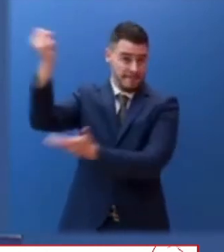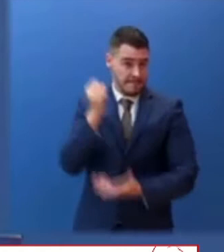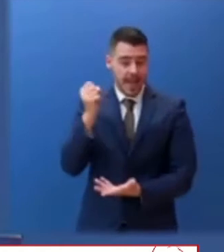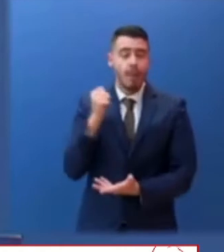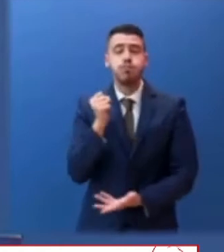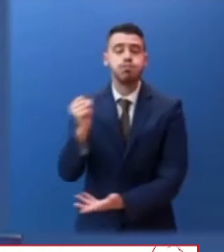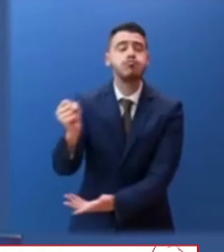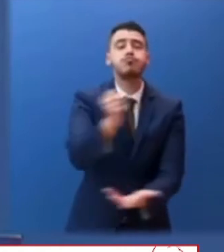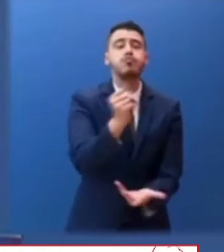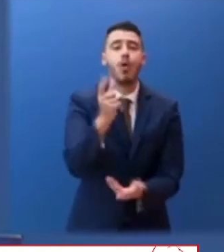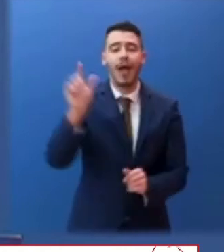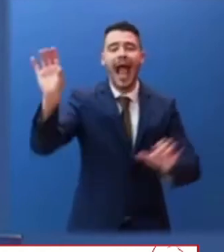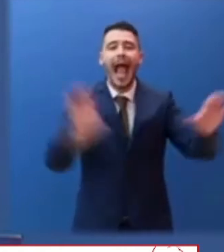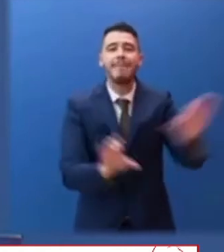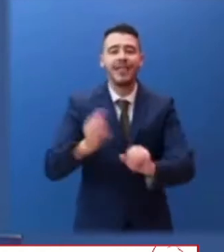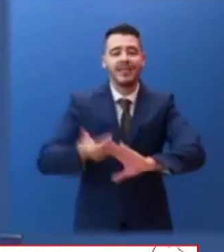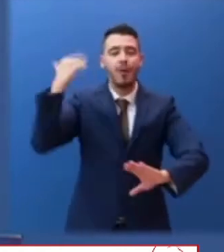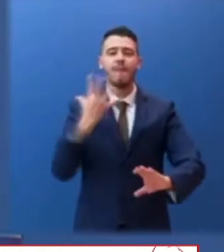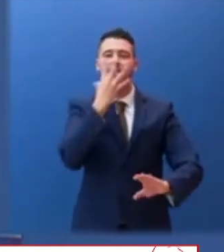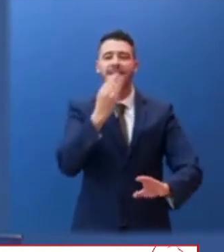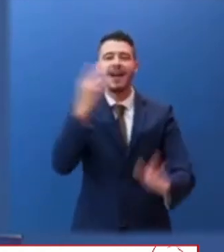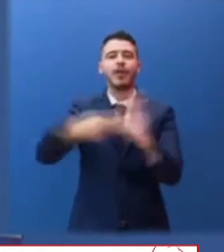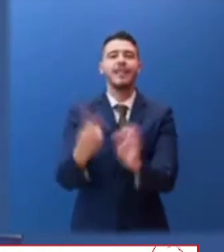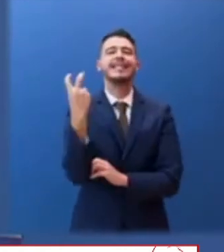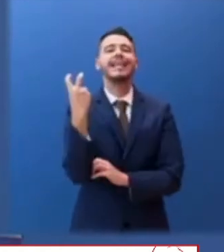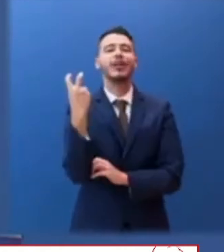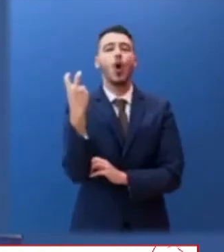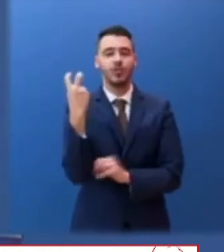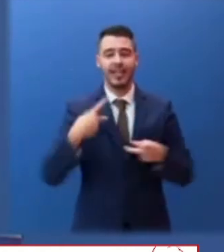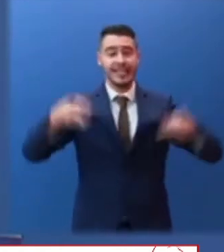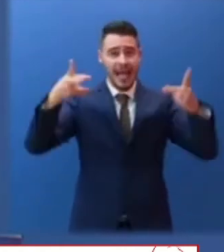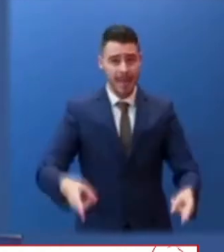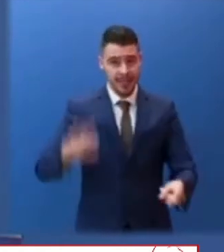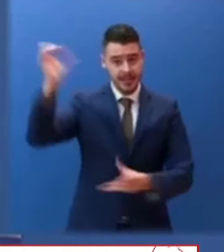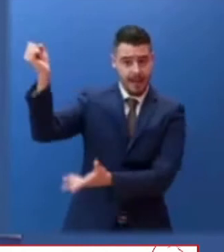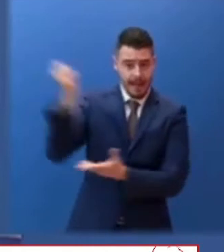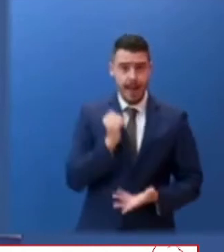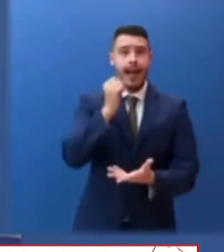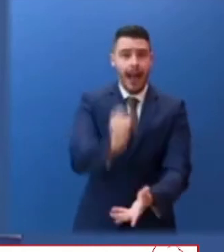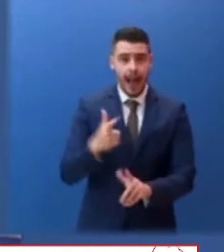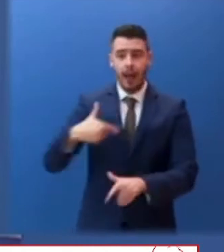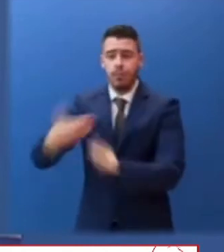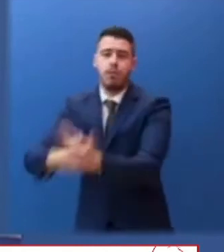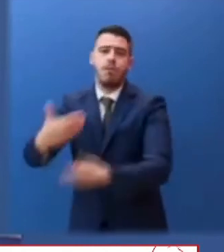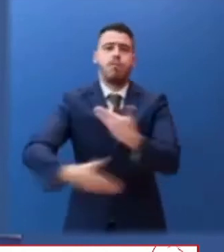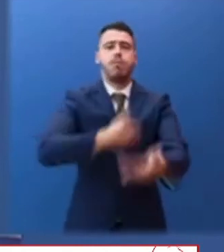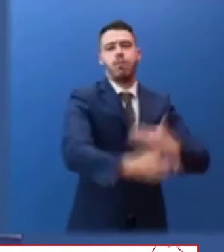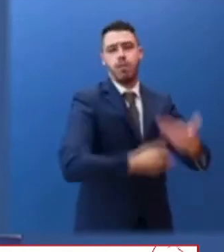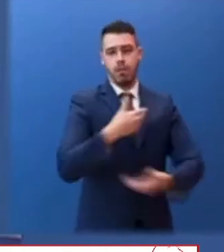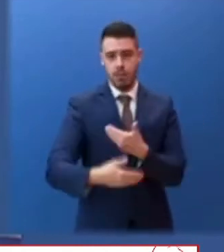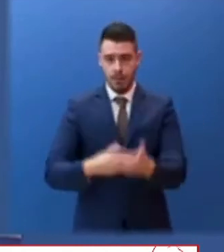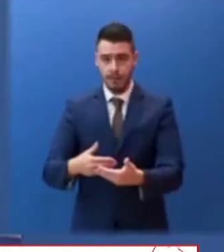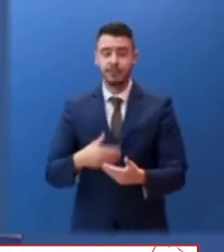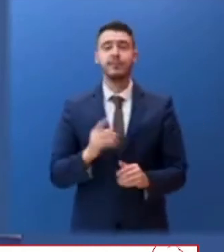που έχουν γίνει από τον Φεβρουάριο του 2020. Στο μεταξύ, Τα στοιχεία που δημοσιοποίησε η Ελστάτ για το τρίτο